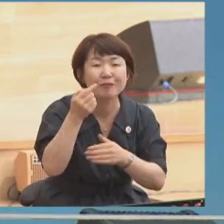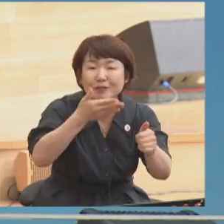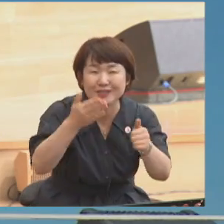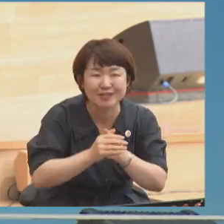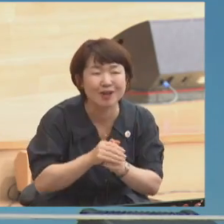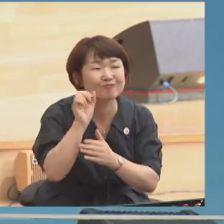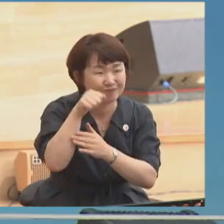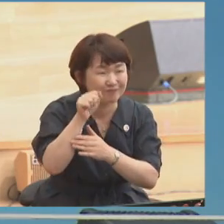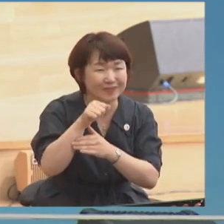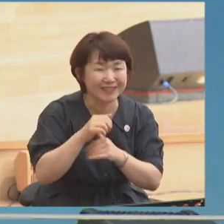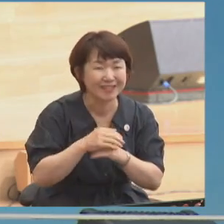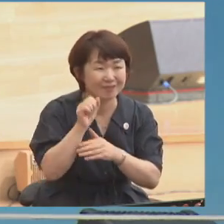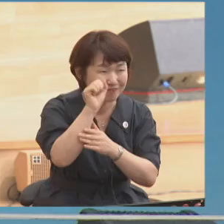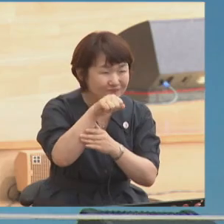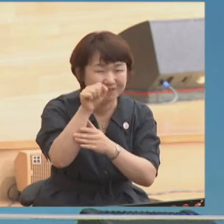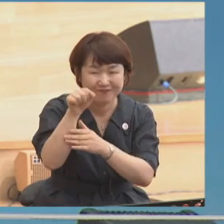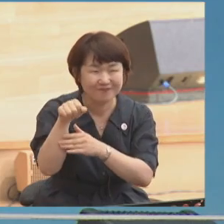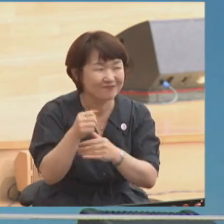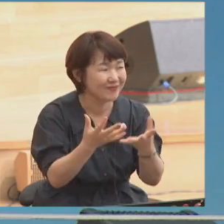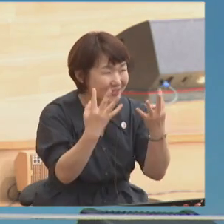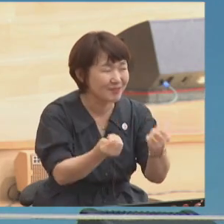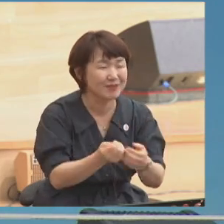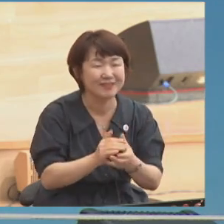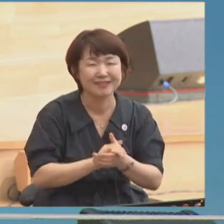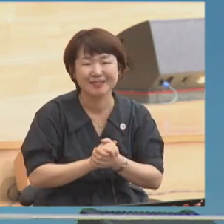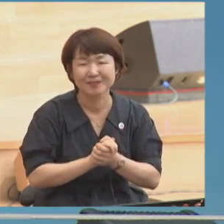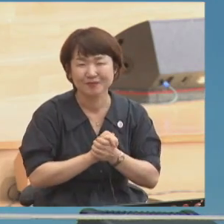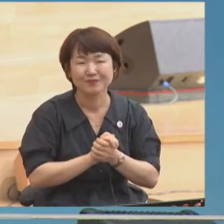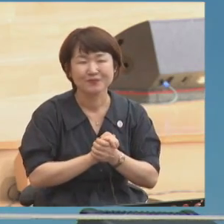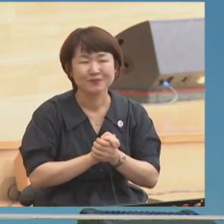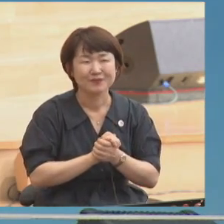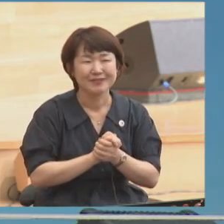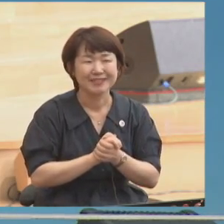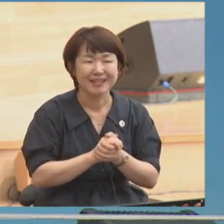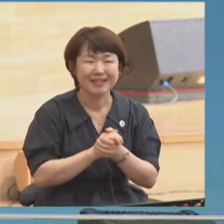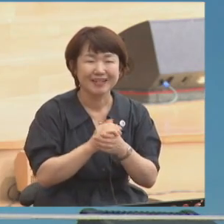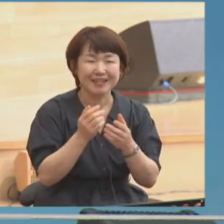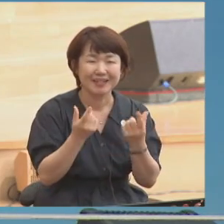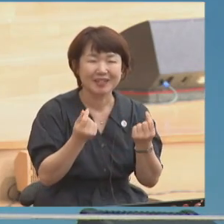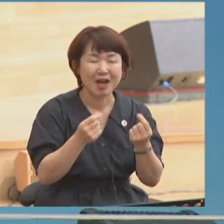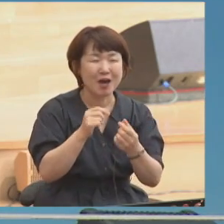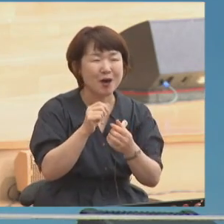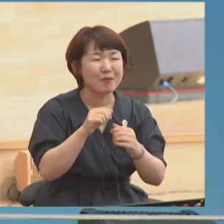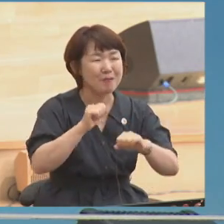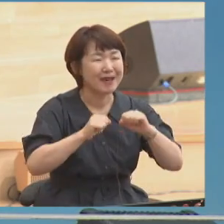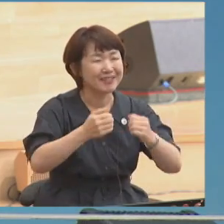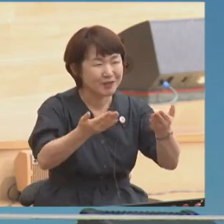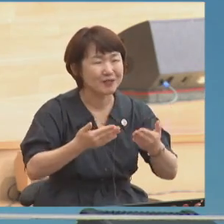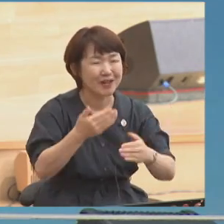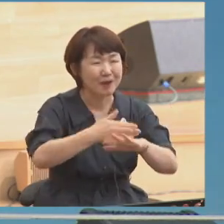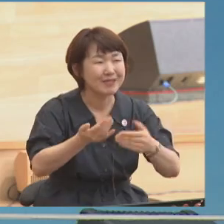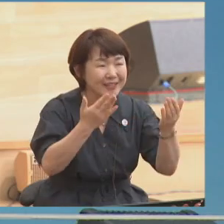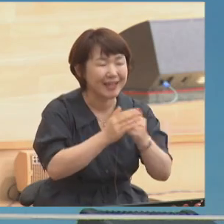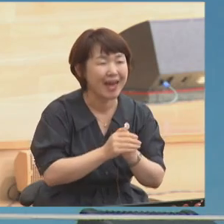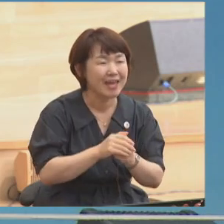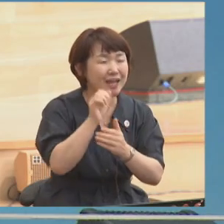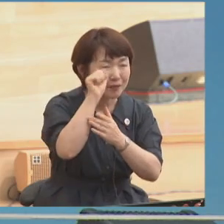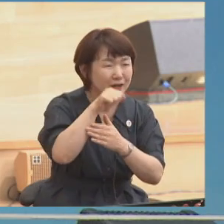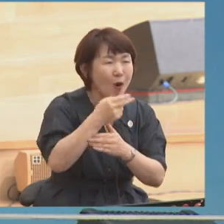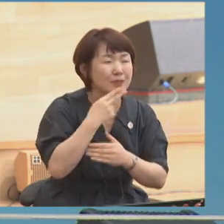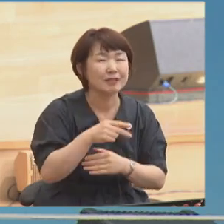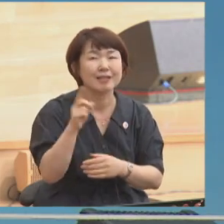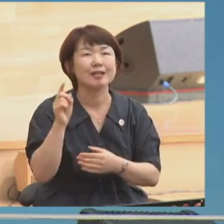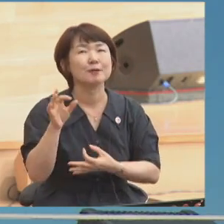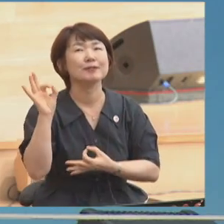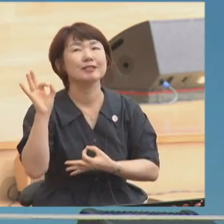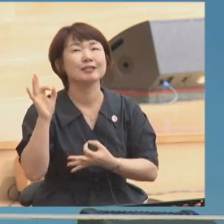끄덕끄덕 해보세요. 많은 분들이 반응하고 계시죠. 그렇게 반응해 주셔서 감사한데요, 사실 가만히 계신